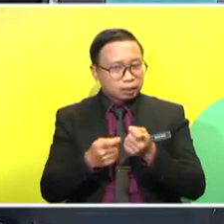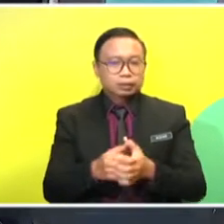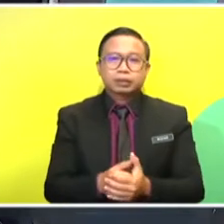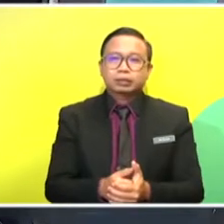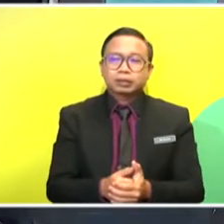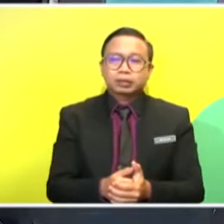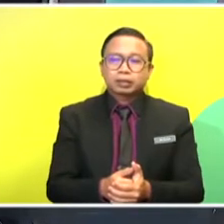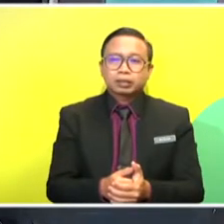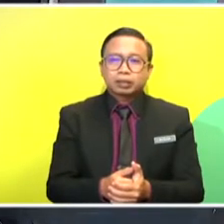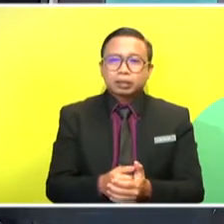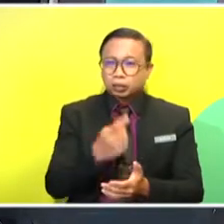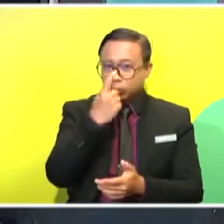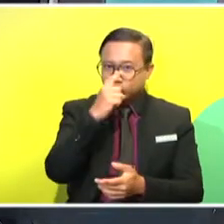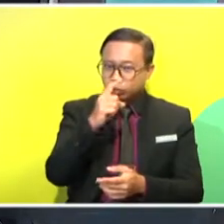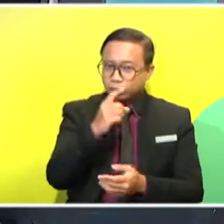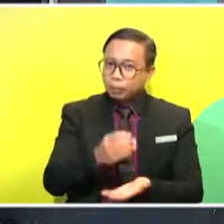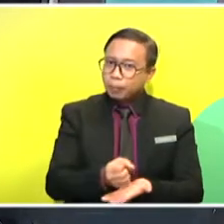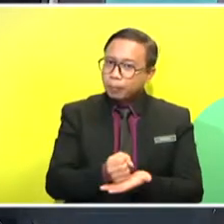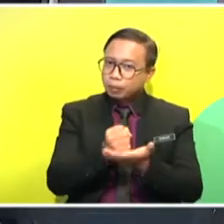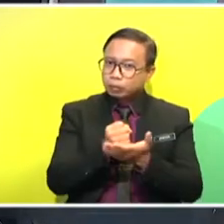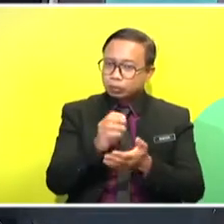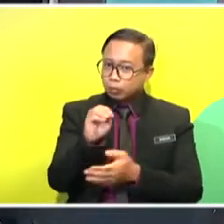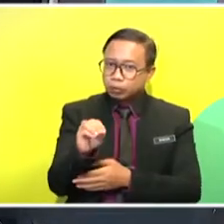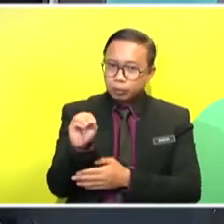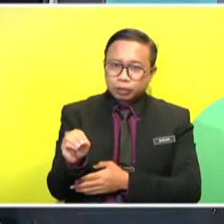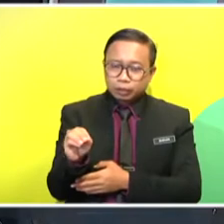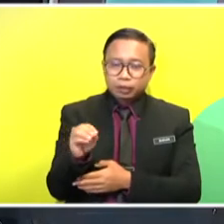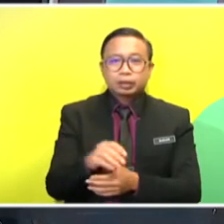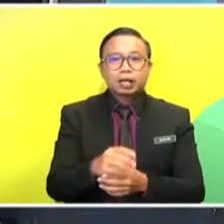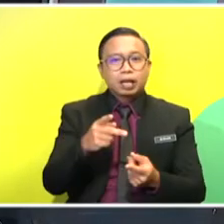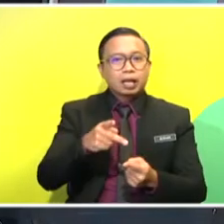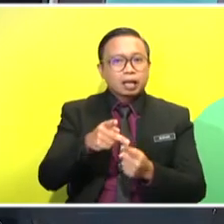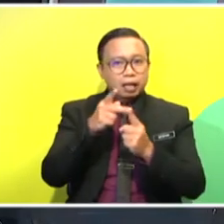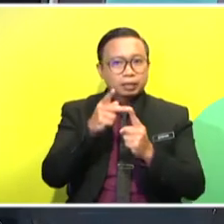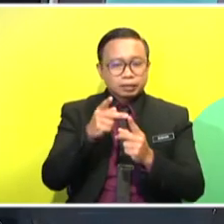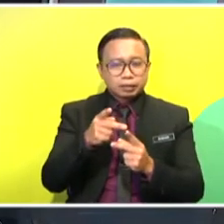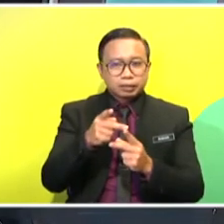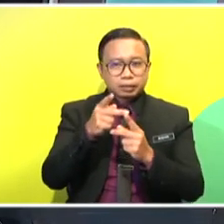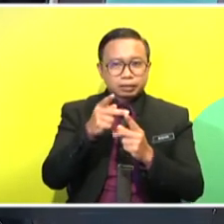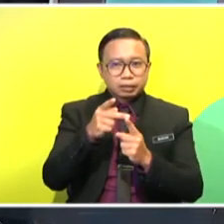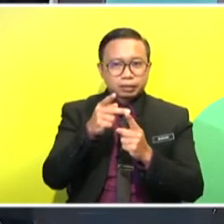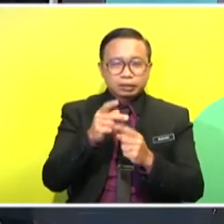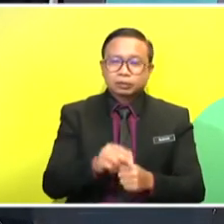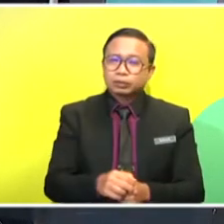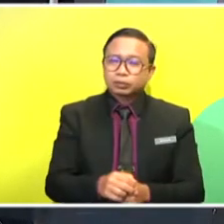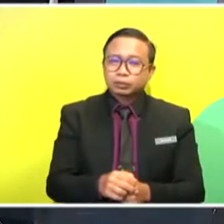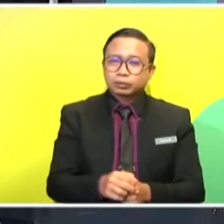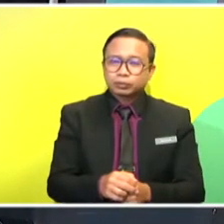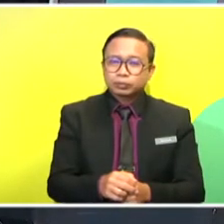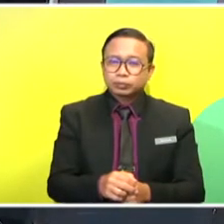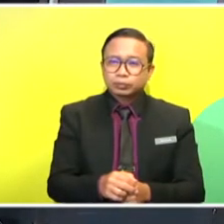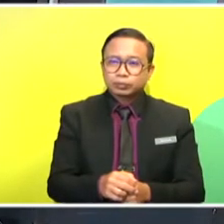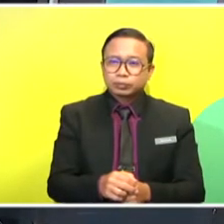kita merangsang otot-otot supaya dia lebih keras dan lebih mudah untuk dilakukan selepas itu.